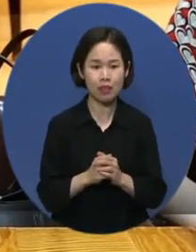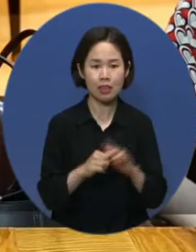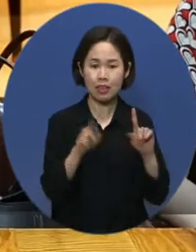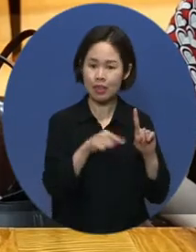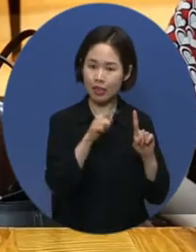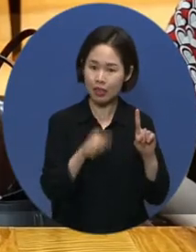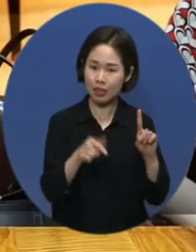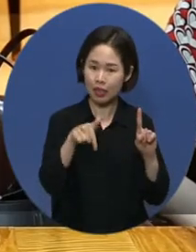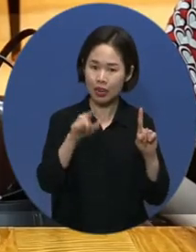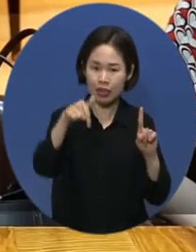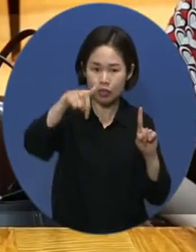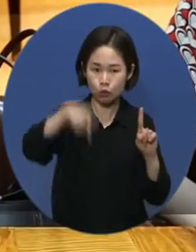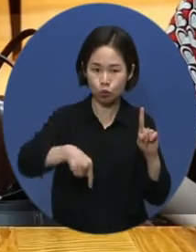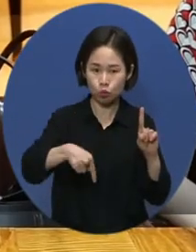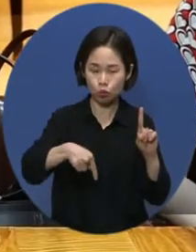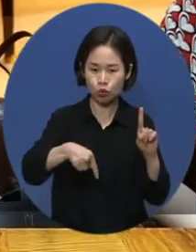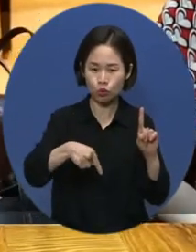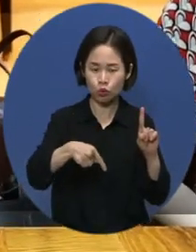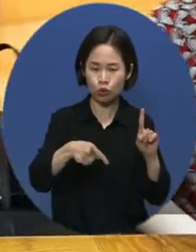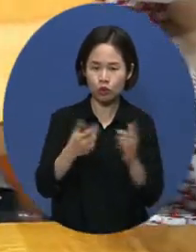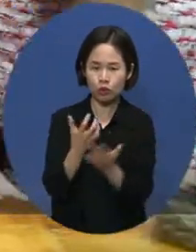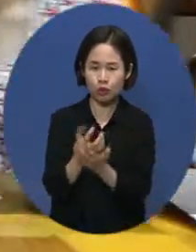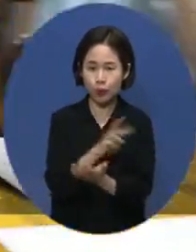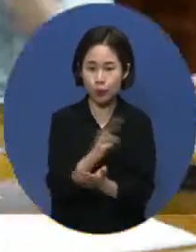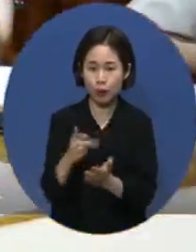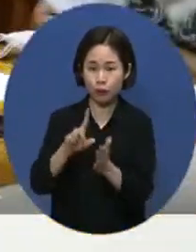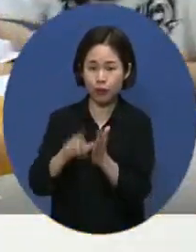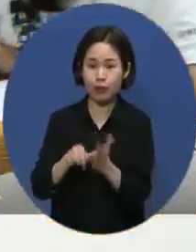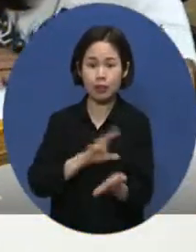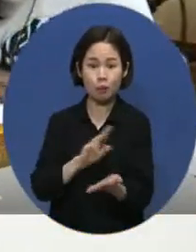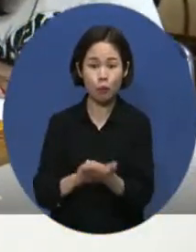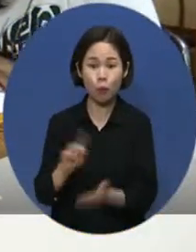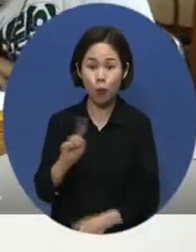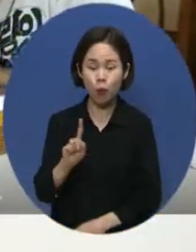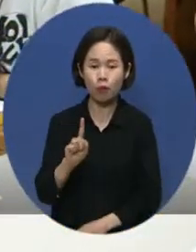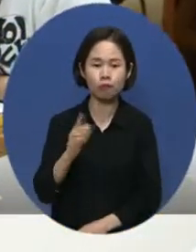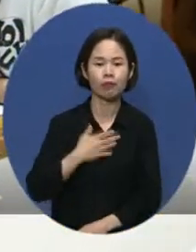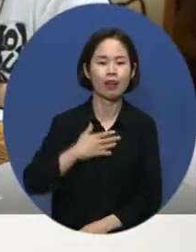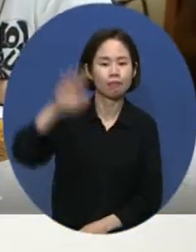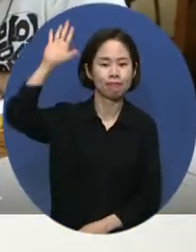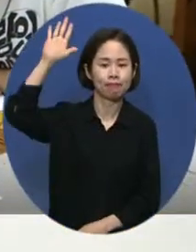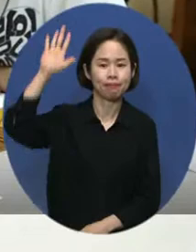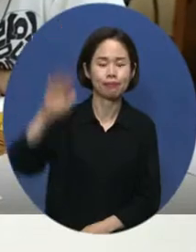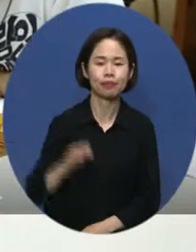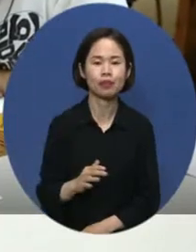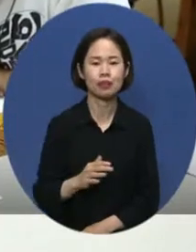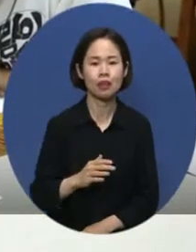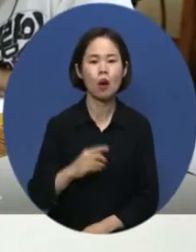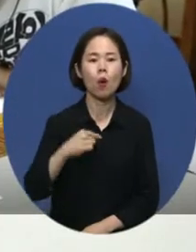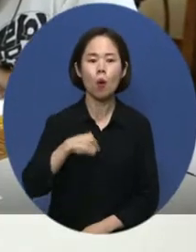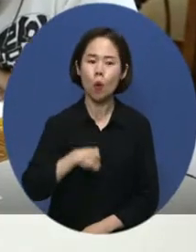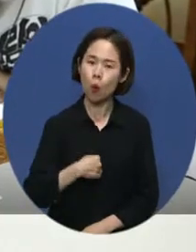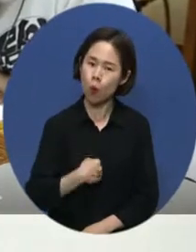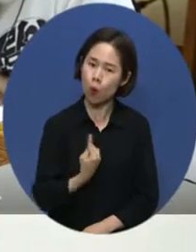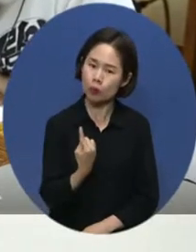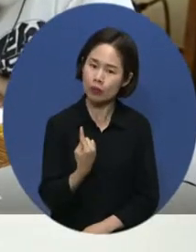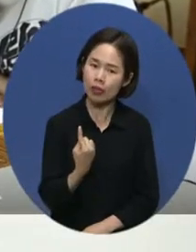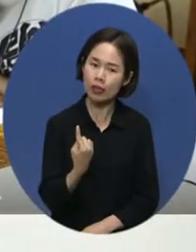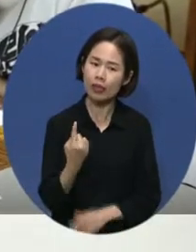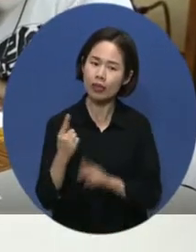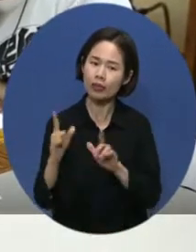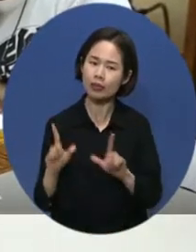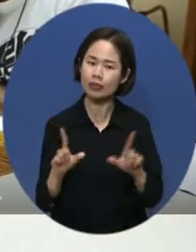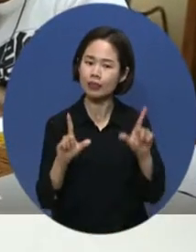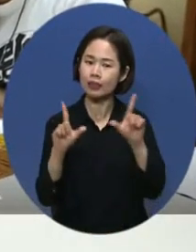때 제목을 뭘로 할까요? 뭐요? 네네, 문영! 그 혼자서 살기보다는